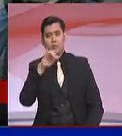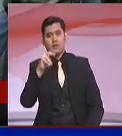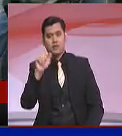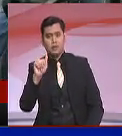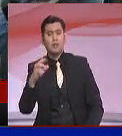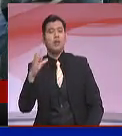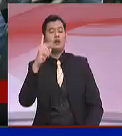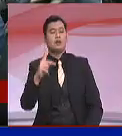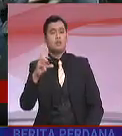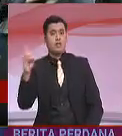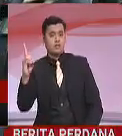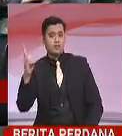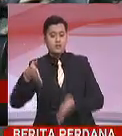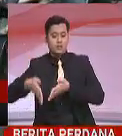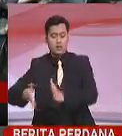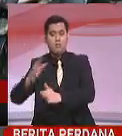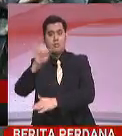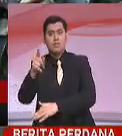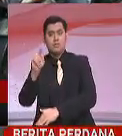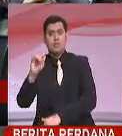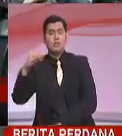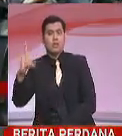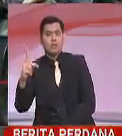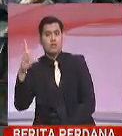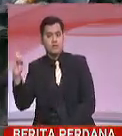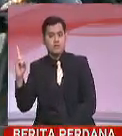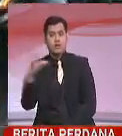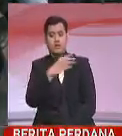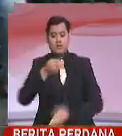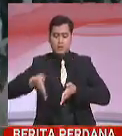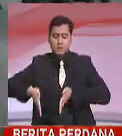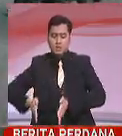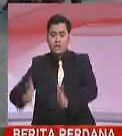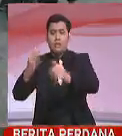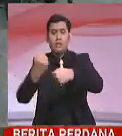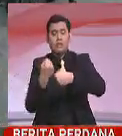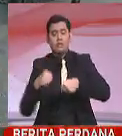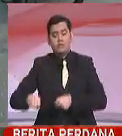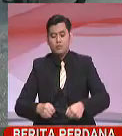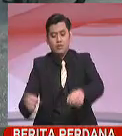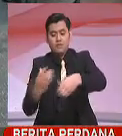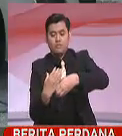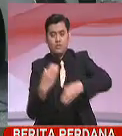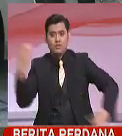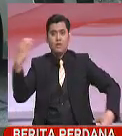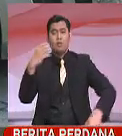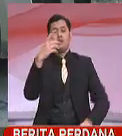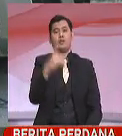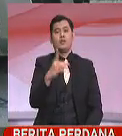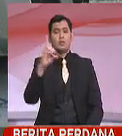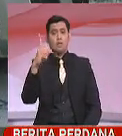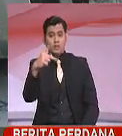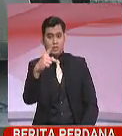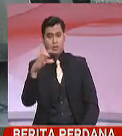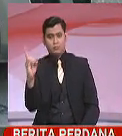Kota Damansara, Jalan Persiaran Jati, Kota Damansara dan Jalan Persiaran Sungai Buloh, Kota Damansara. Pada masa sama, Nek